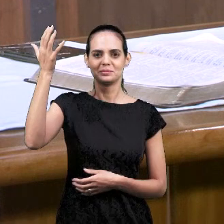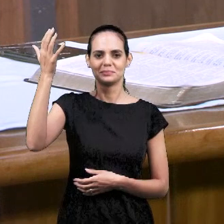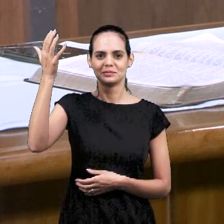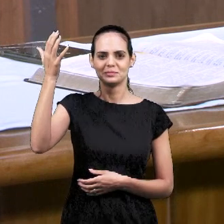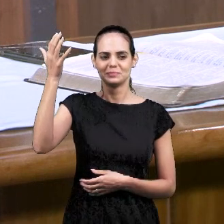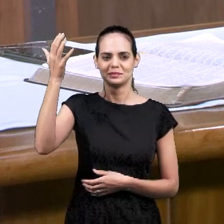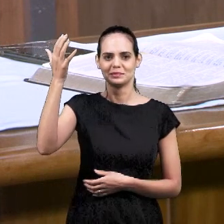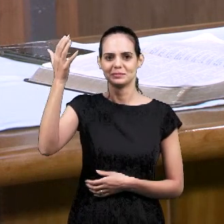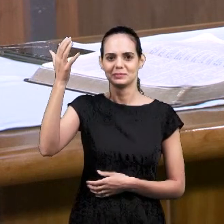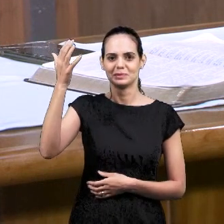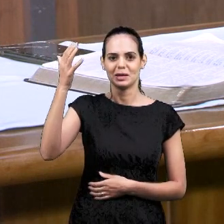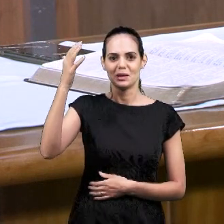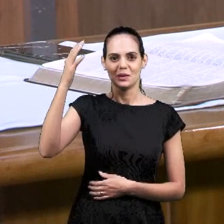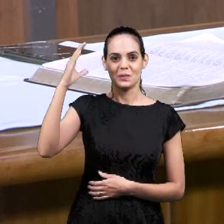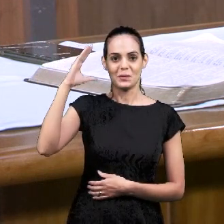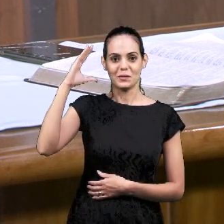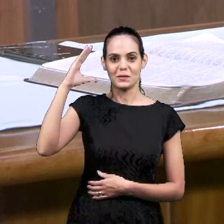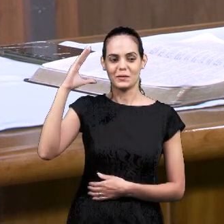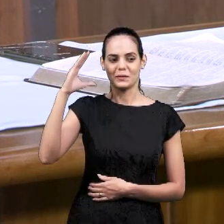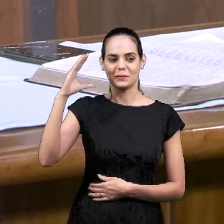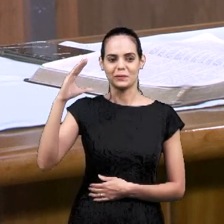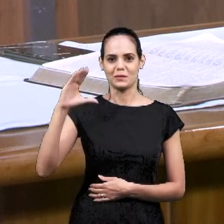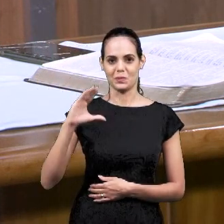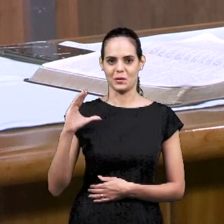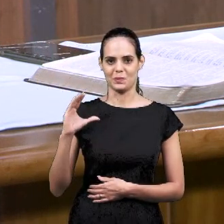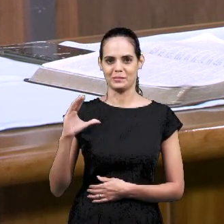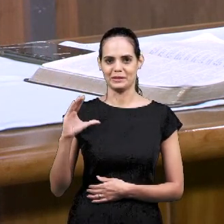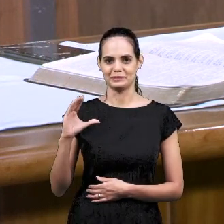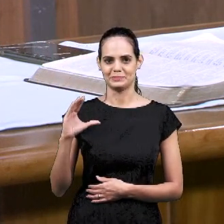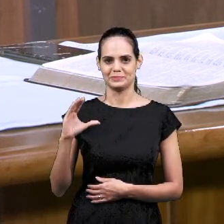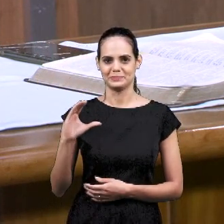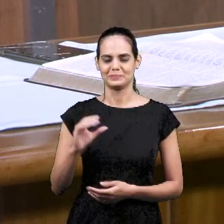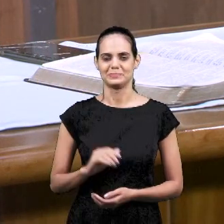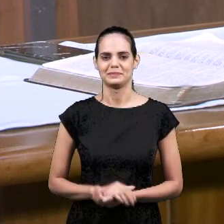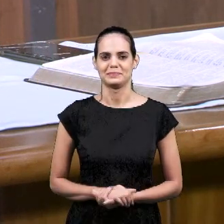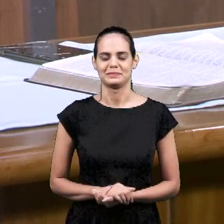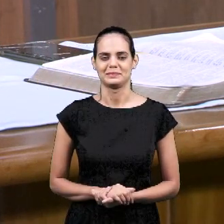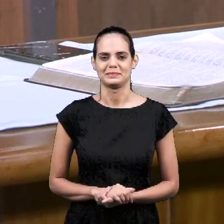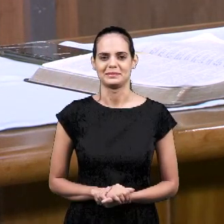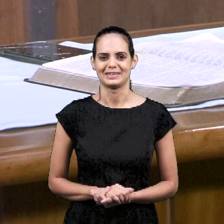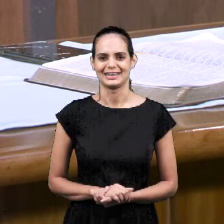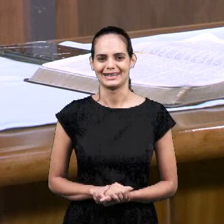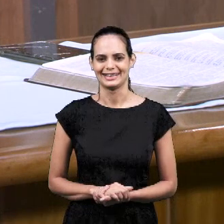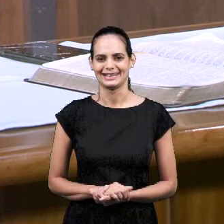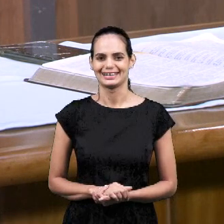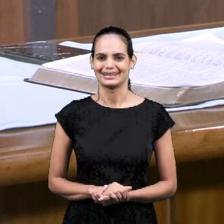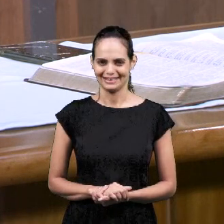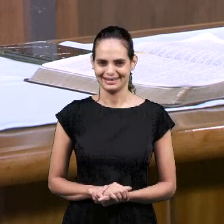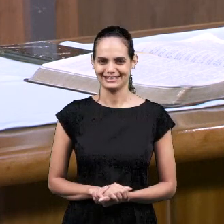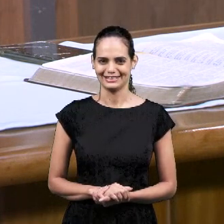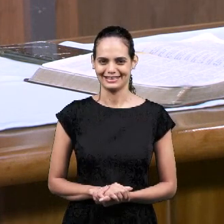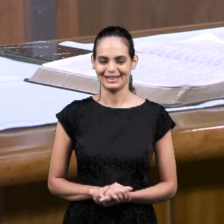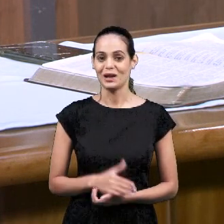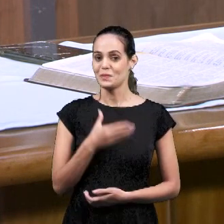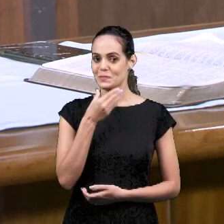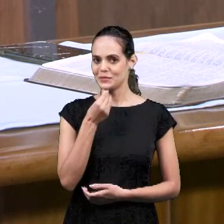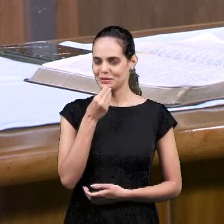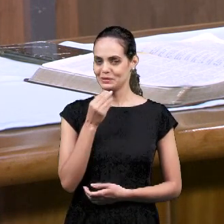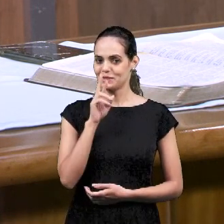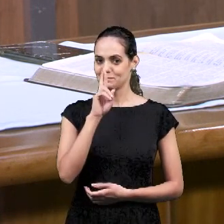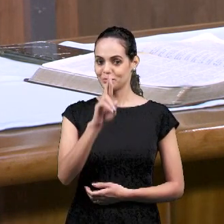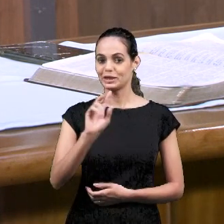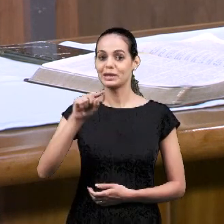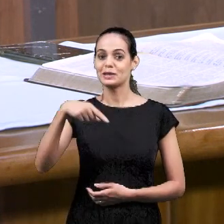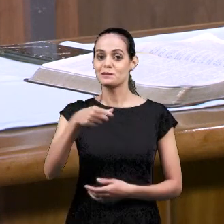en Colombie à notre frère qui s'appelle Abraham David. Il est de la classe d'intermédiaire de l'église de Bogotá,